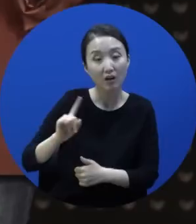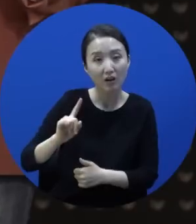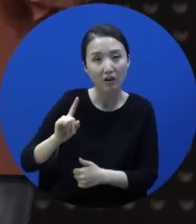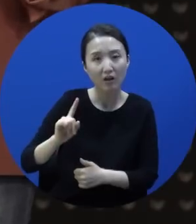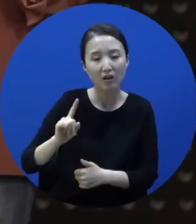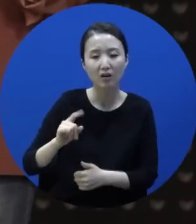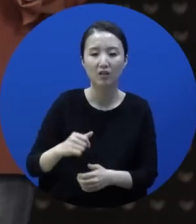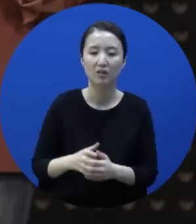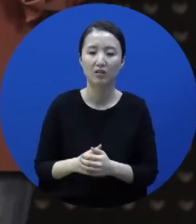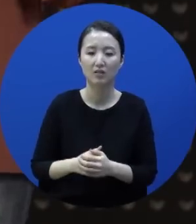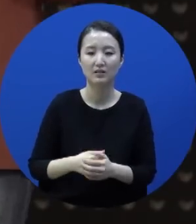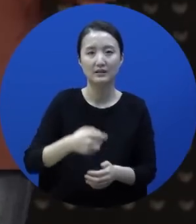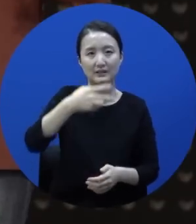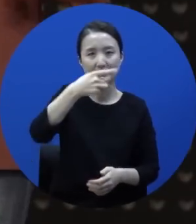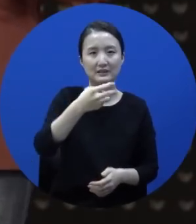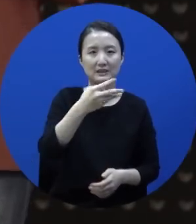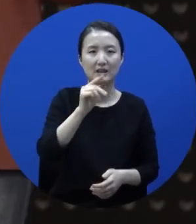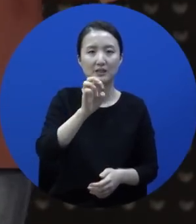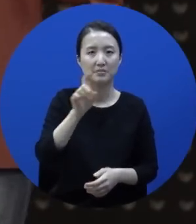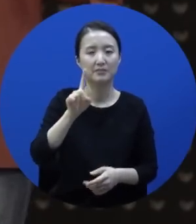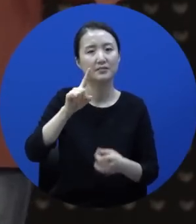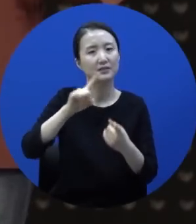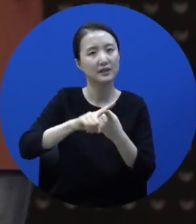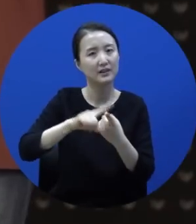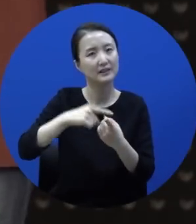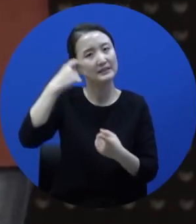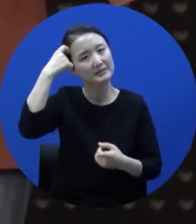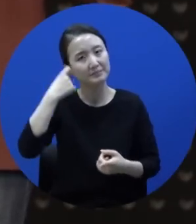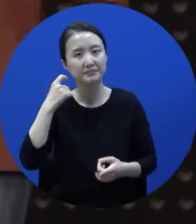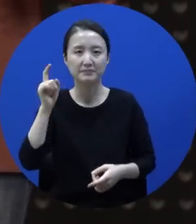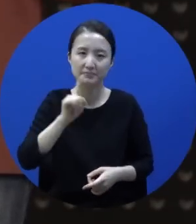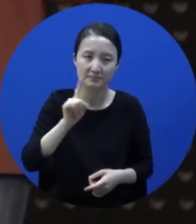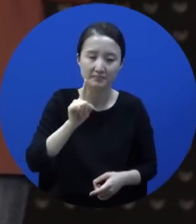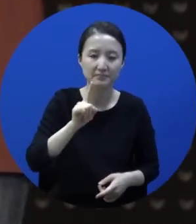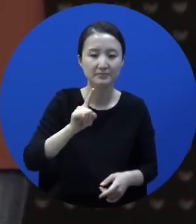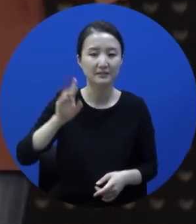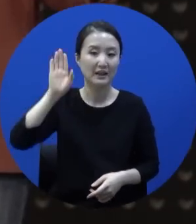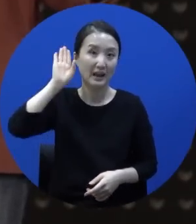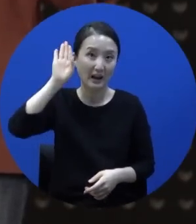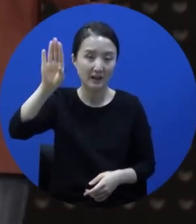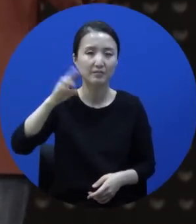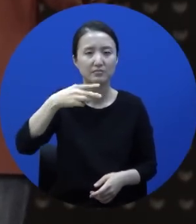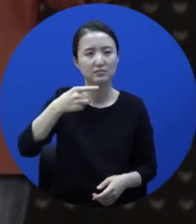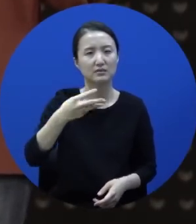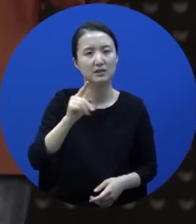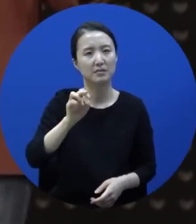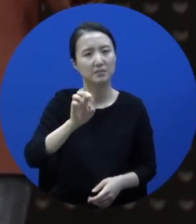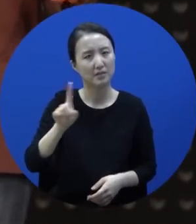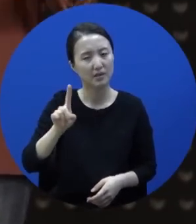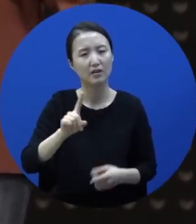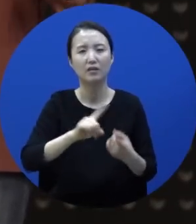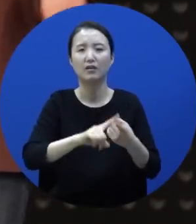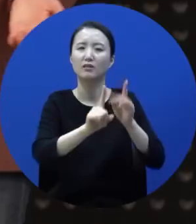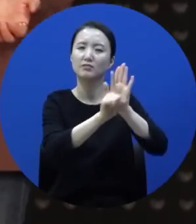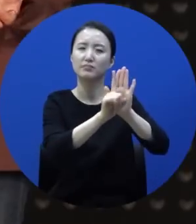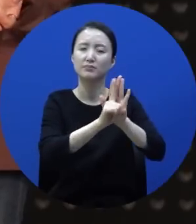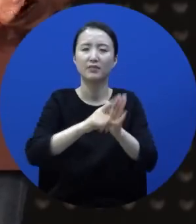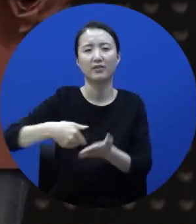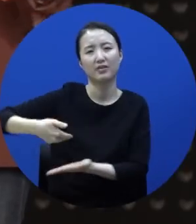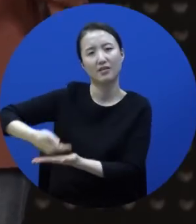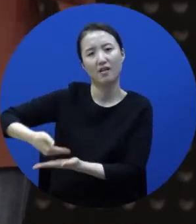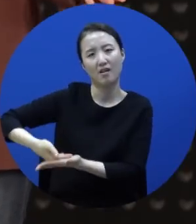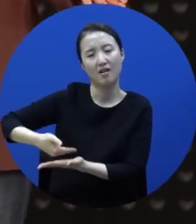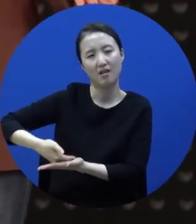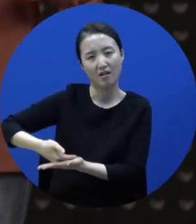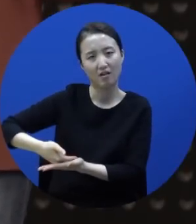광고 대행사 같은 곳에서 드라마에 대한 리뷰, 앞으로 우리가 이렇게 상영되는 드라마가 있는데 그 드라마에 대한